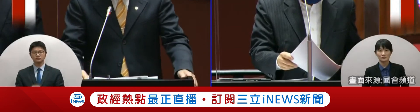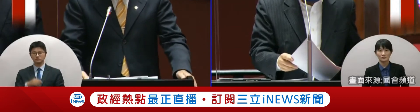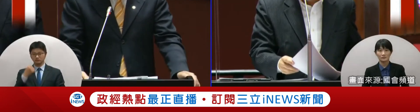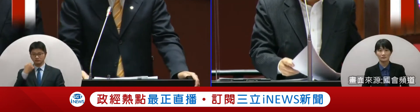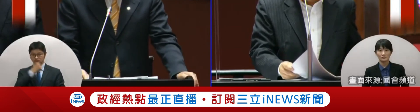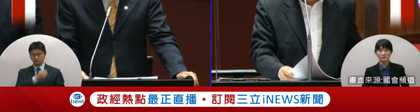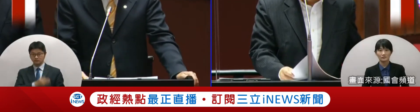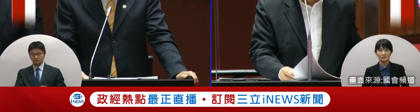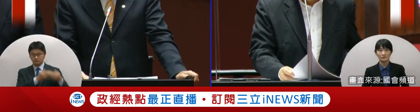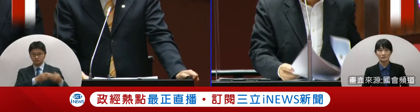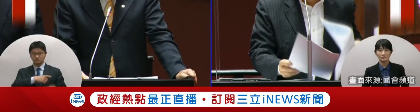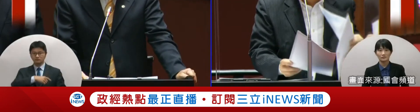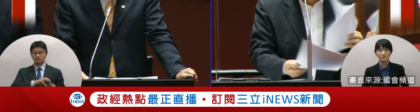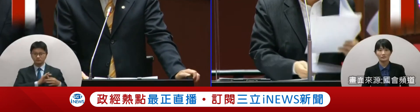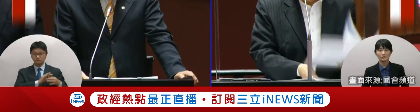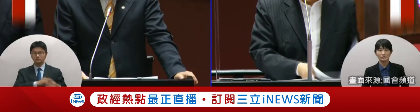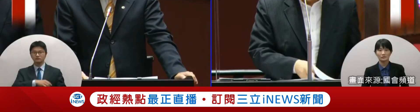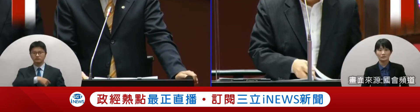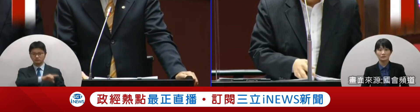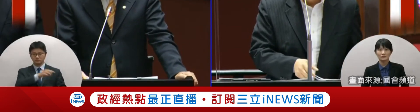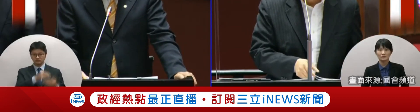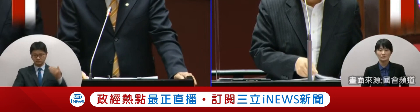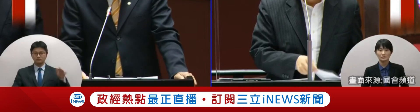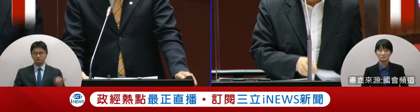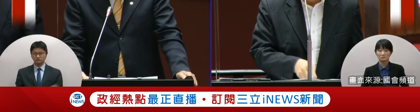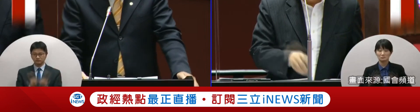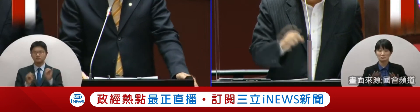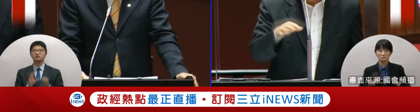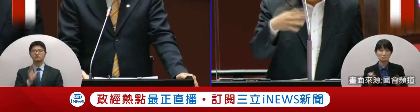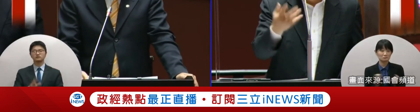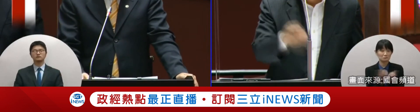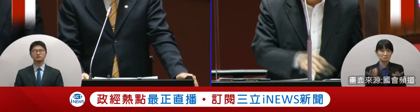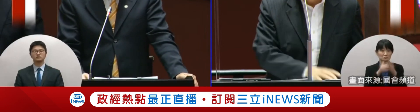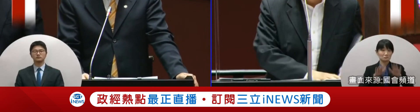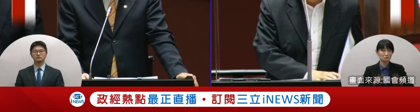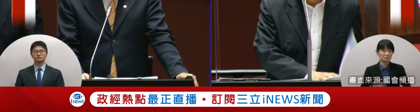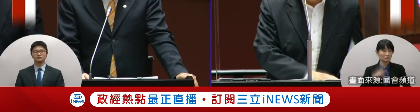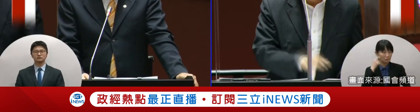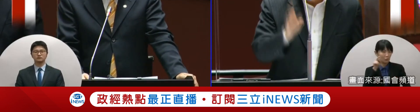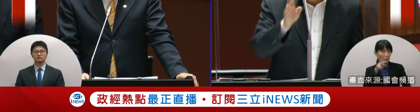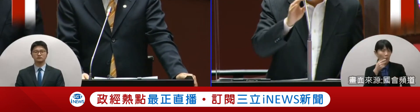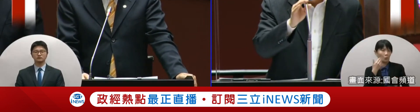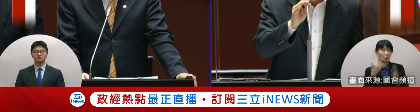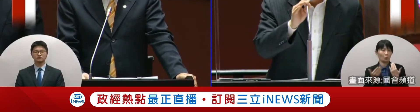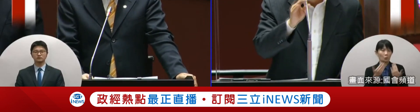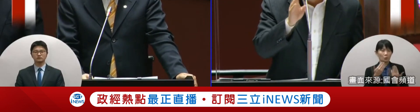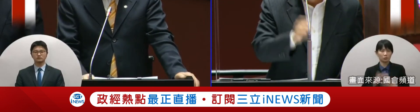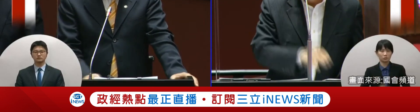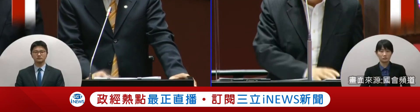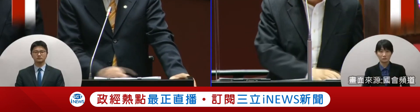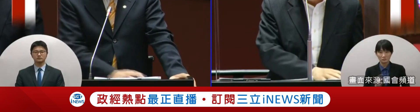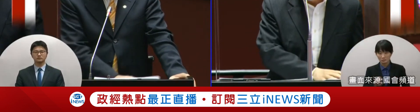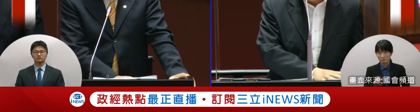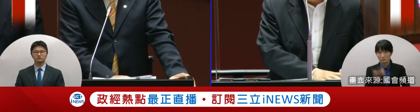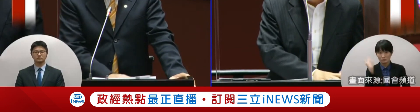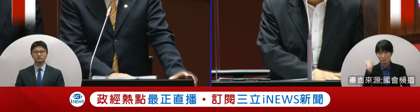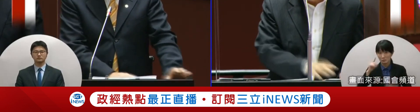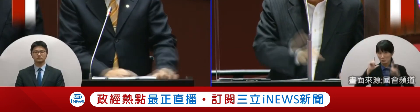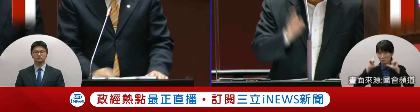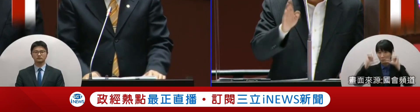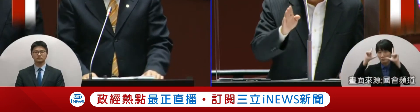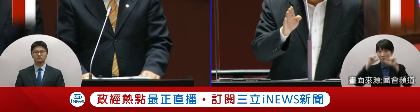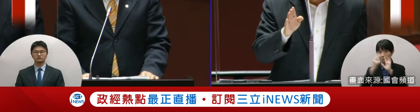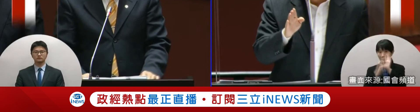关系条例的规范有所抵触。 OK， 所以这个部分已经很明确了嘛，所以因为我也看到你有对外表示